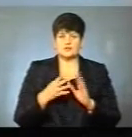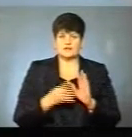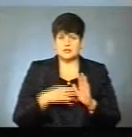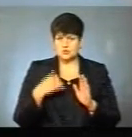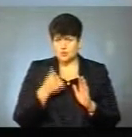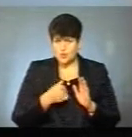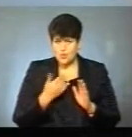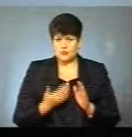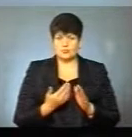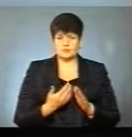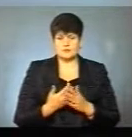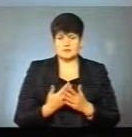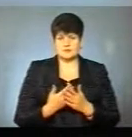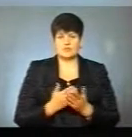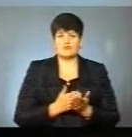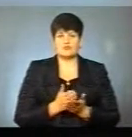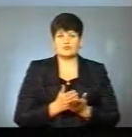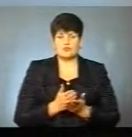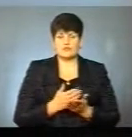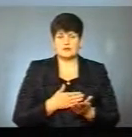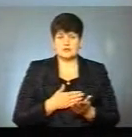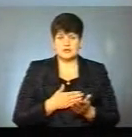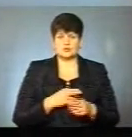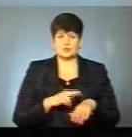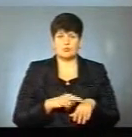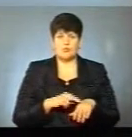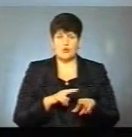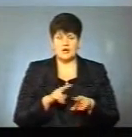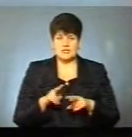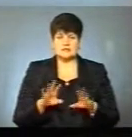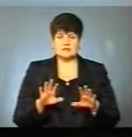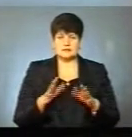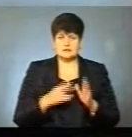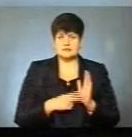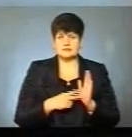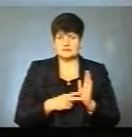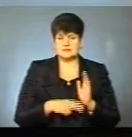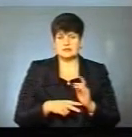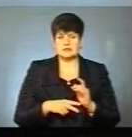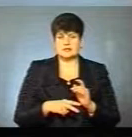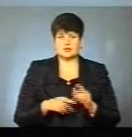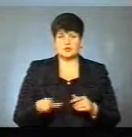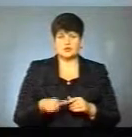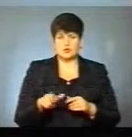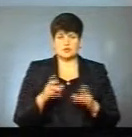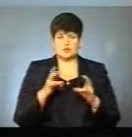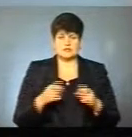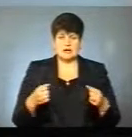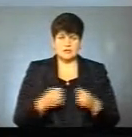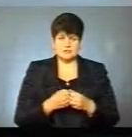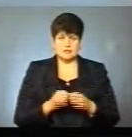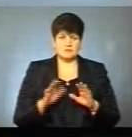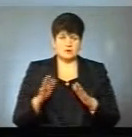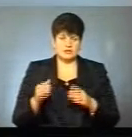2019 року, тобто на межах обслуговування нашої патрульної поліції, в нас трапилося близько 70 дорожньо-транспортних пригод, в яких,